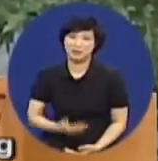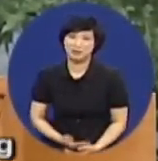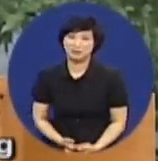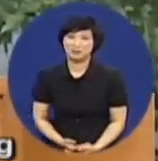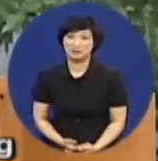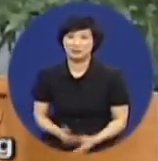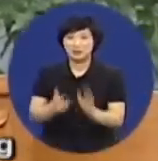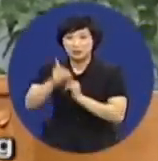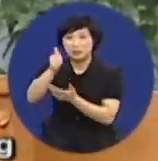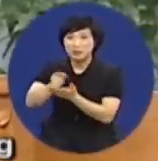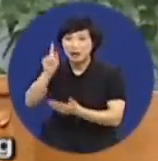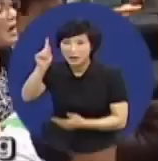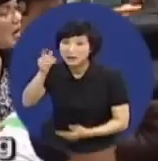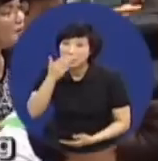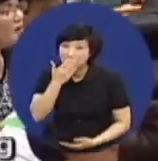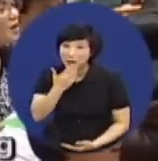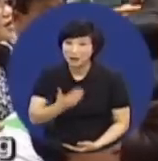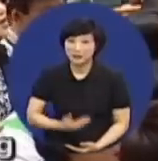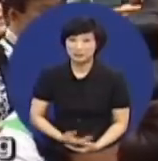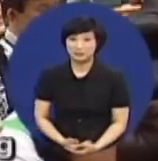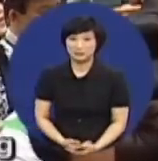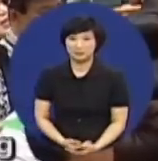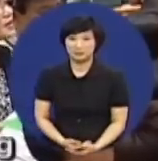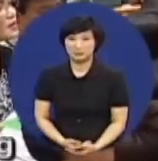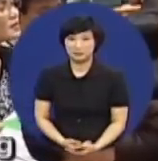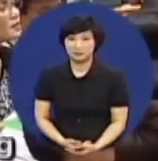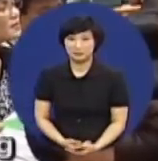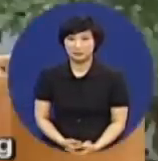かありません。主イエスキリストしかありません。